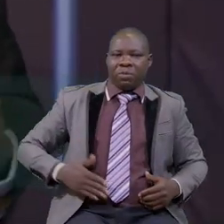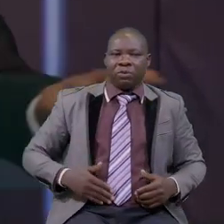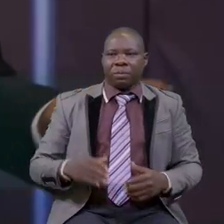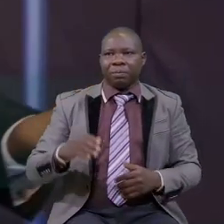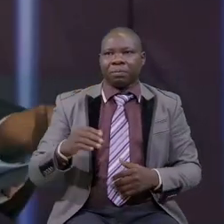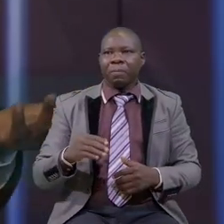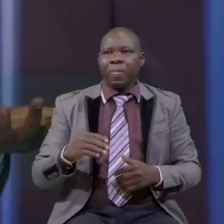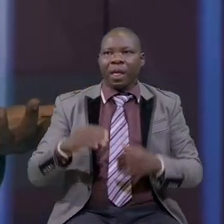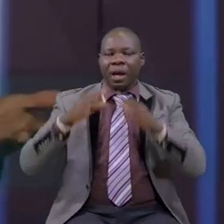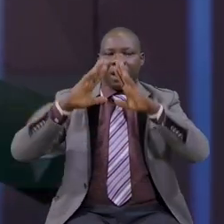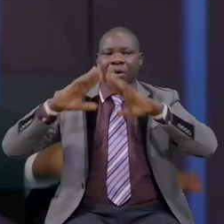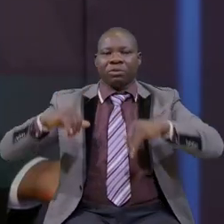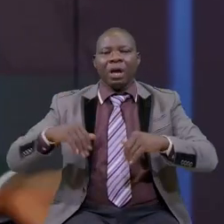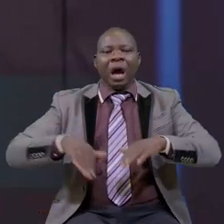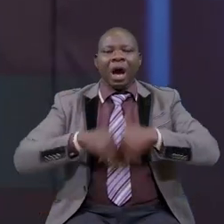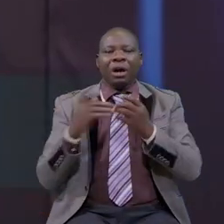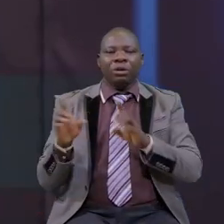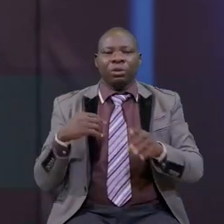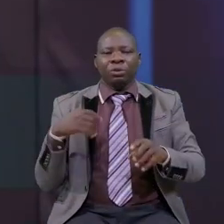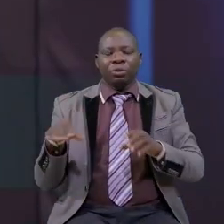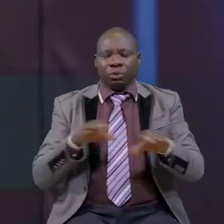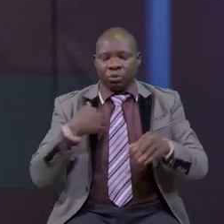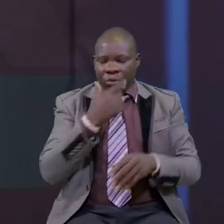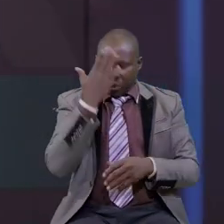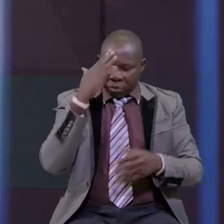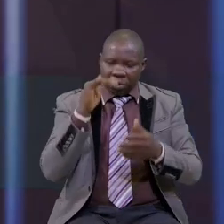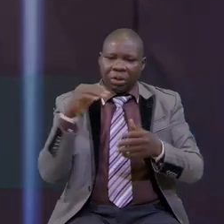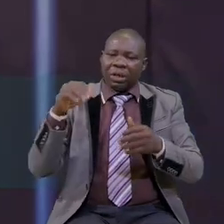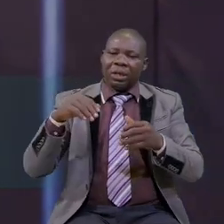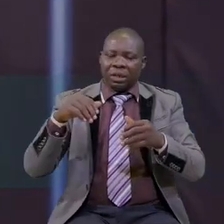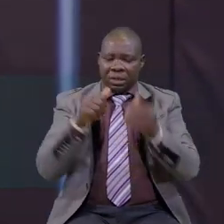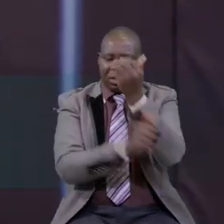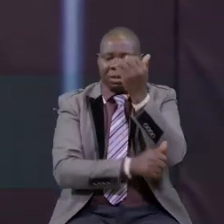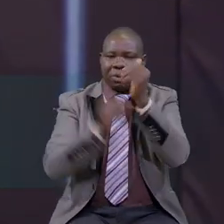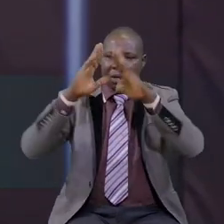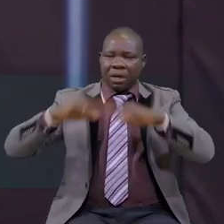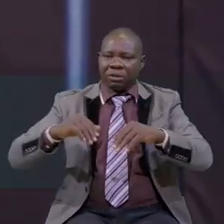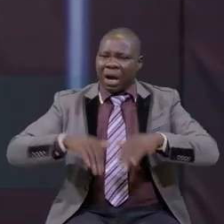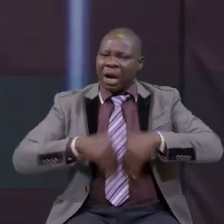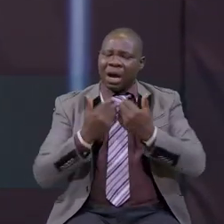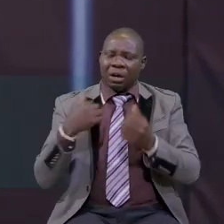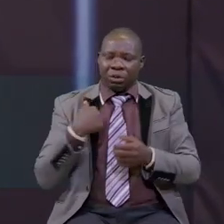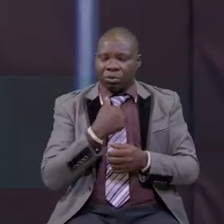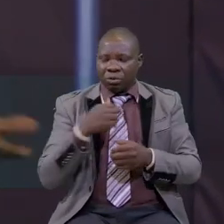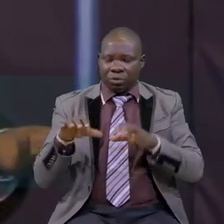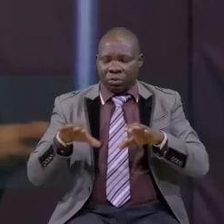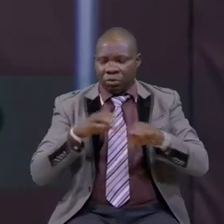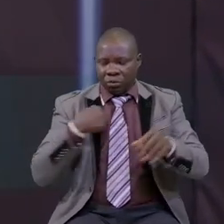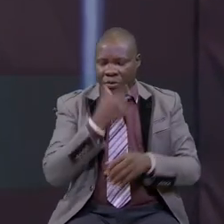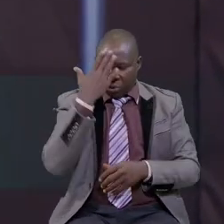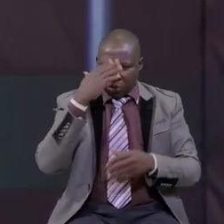Comment sauras-tu qu'il y a le sein d'Abraham? Comment sauras-tu qu'il y a le paradis? Comment sauras-tu qu'il y a le paradis sans la Bible qui te le